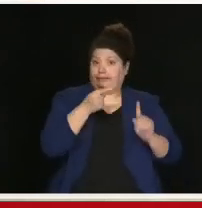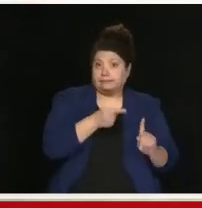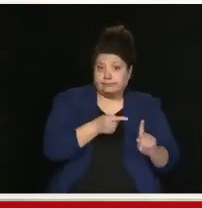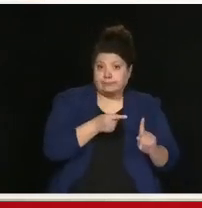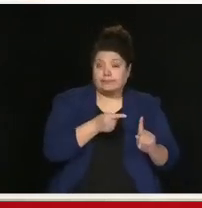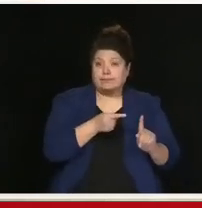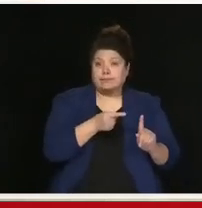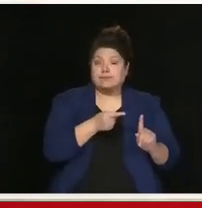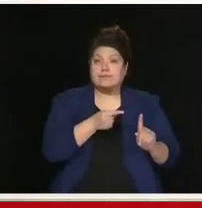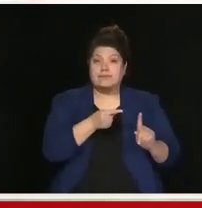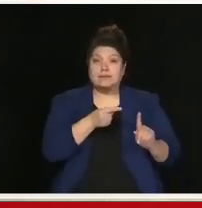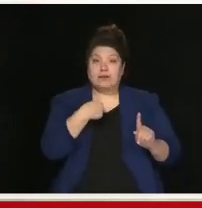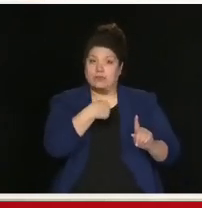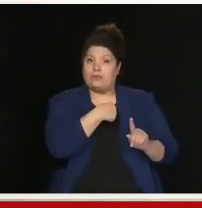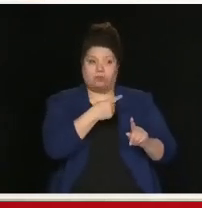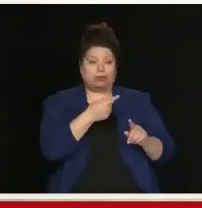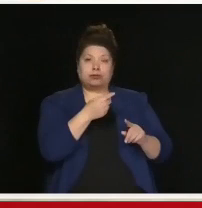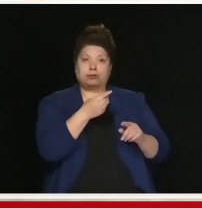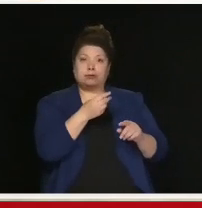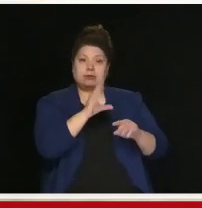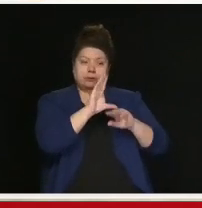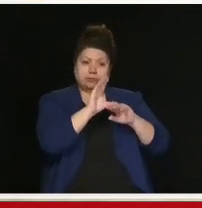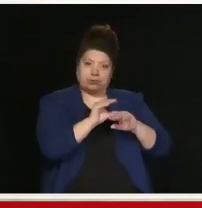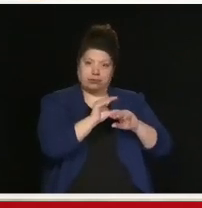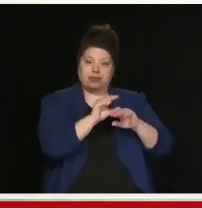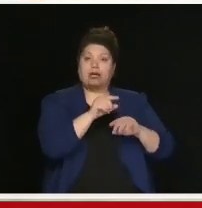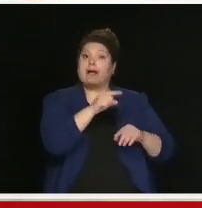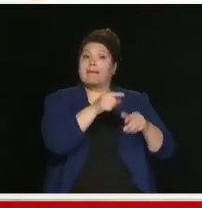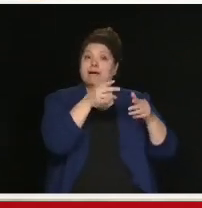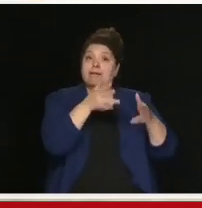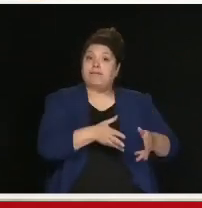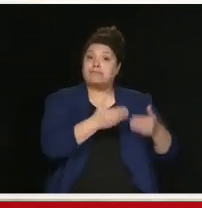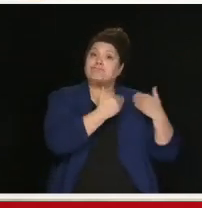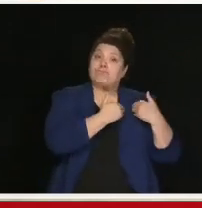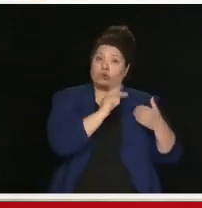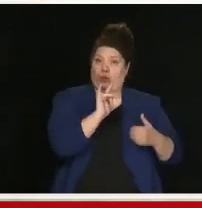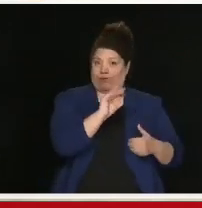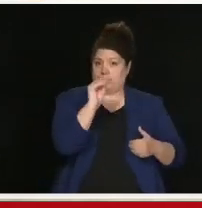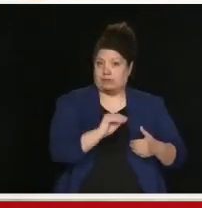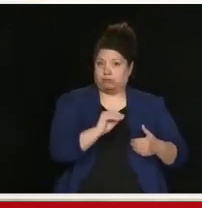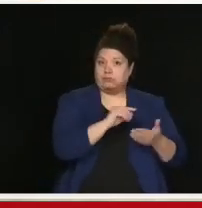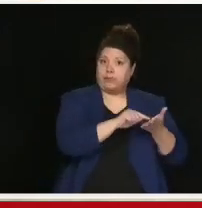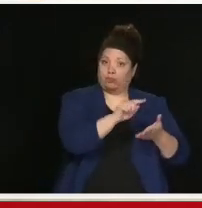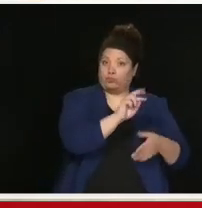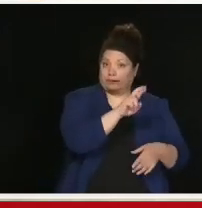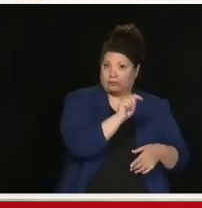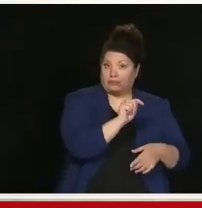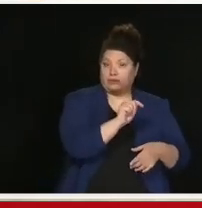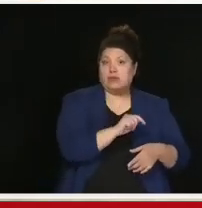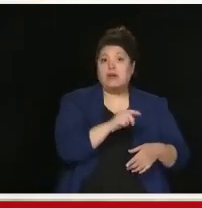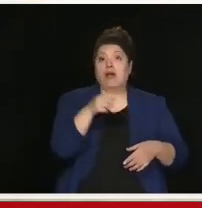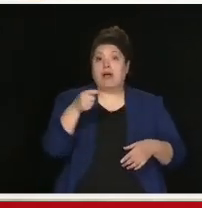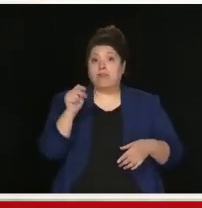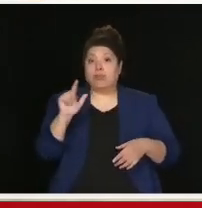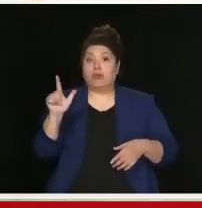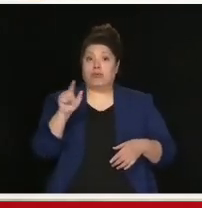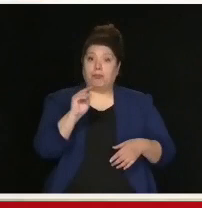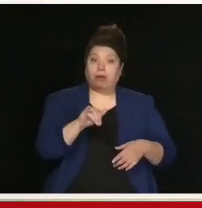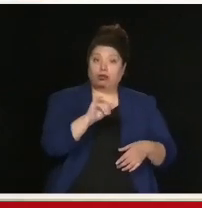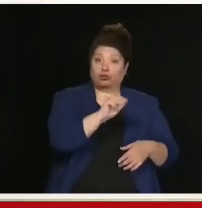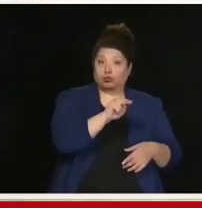we will allow them to pay only 25% of their rent for April, May, and